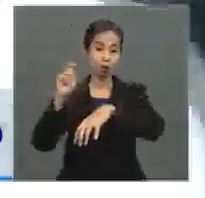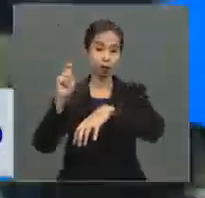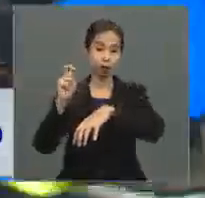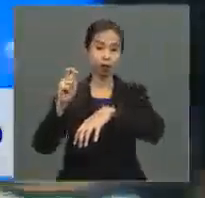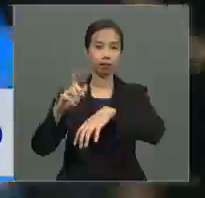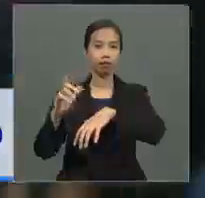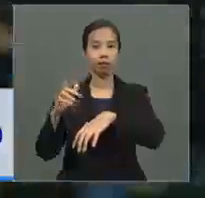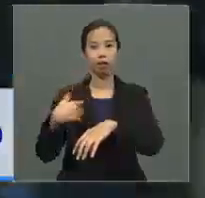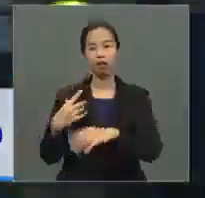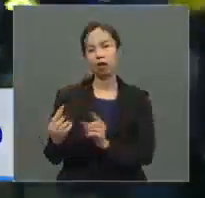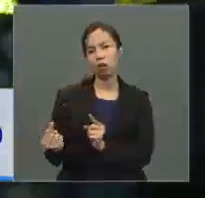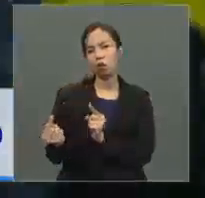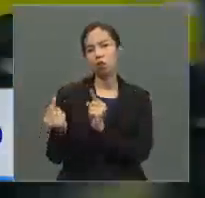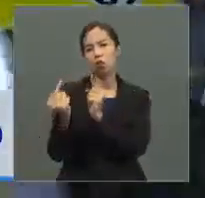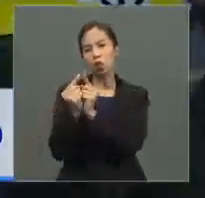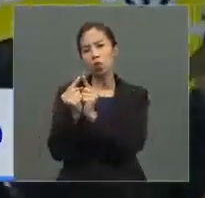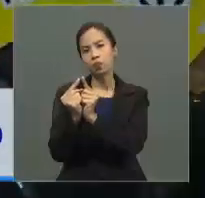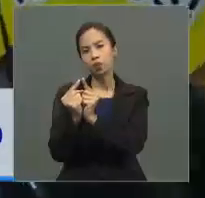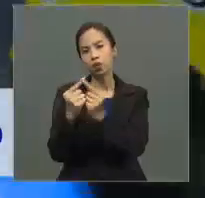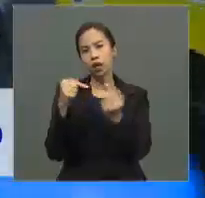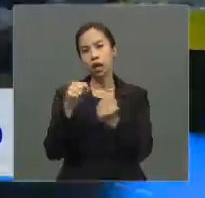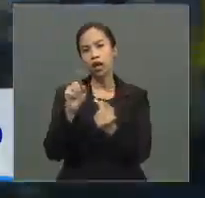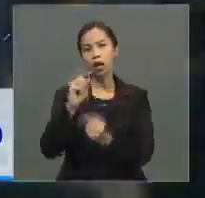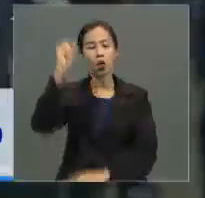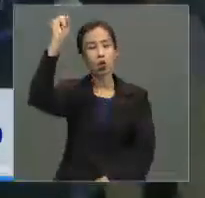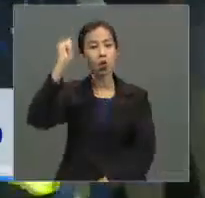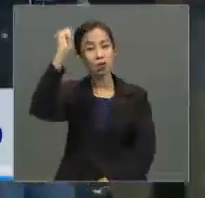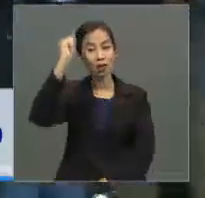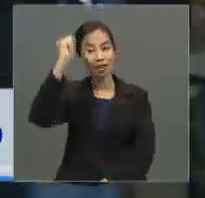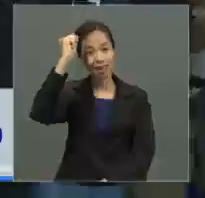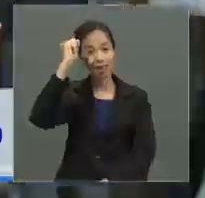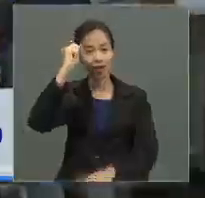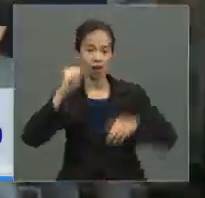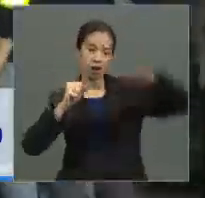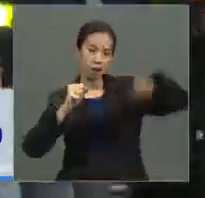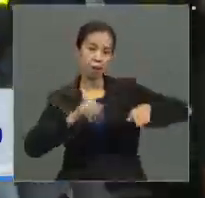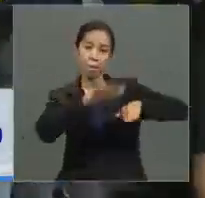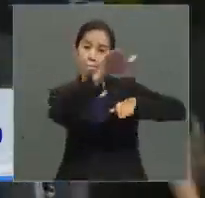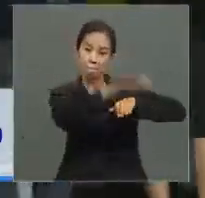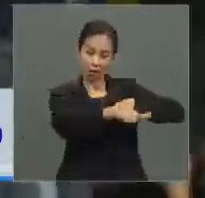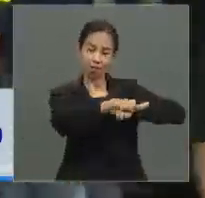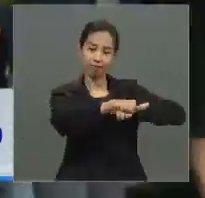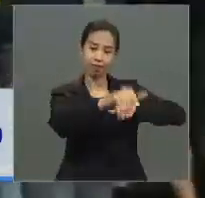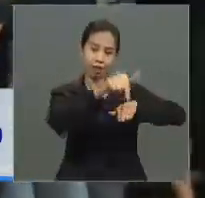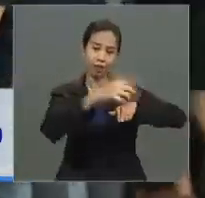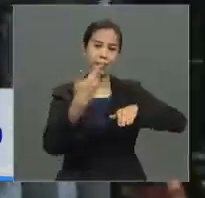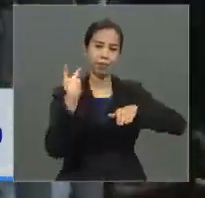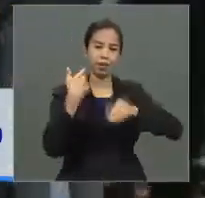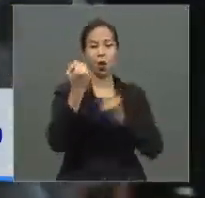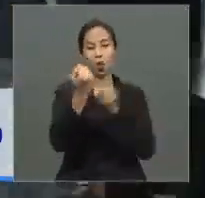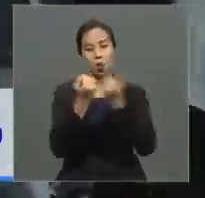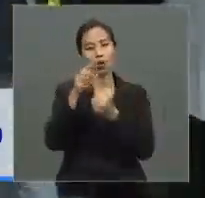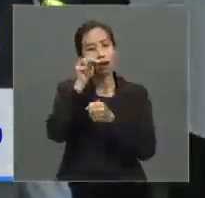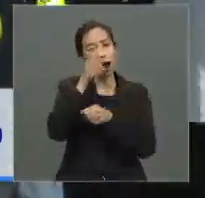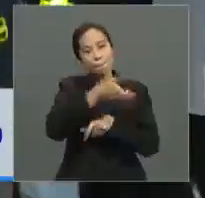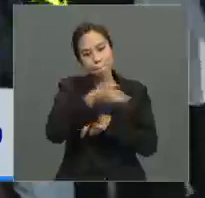และเผชิญหน้ากับแนวรถเมล์พร้อมรดน้ำสองคันที่จอดขวางอยู่รวม